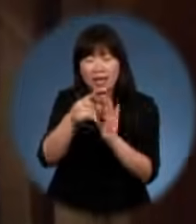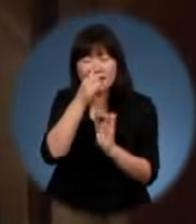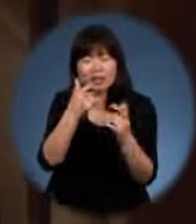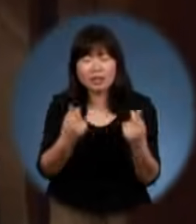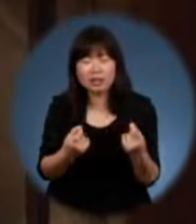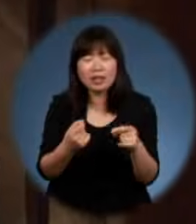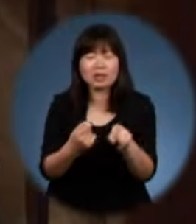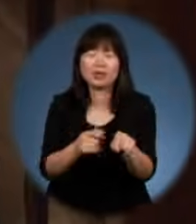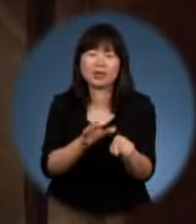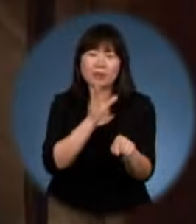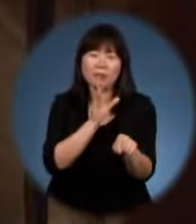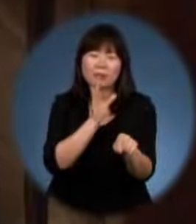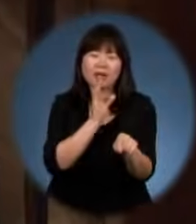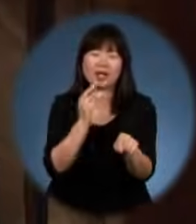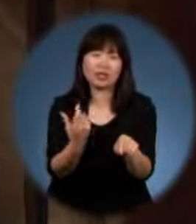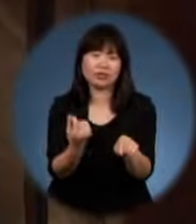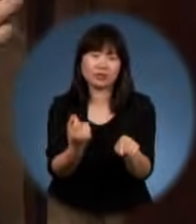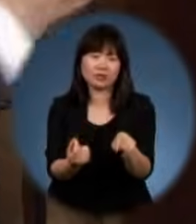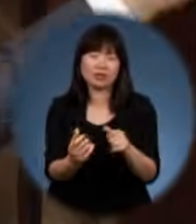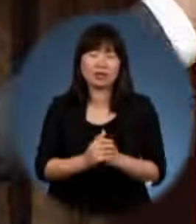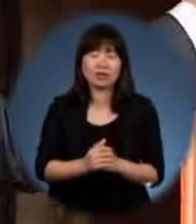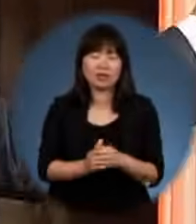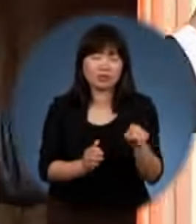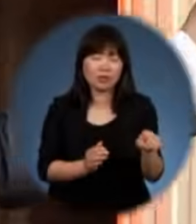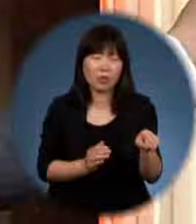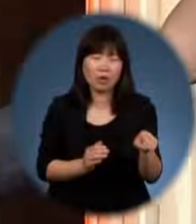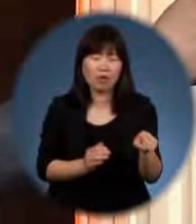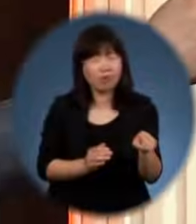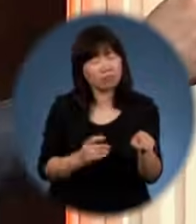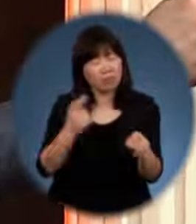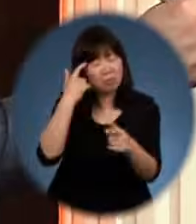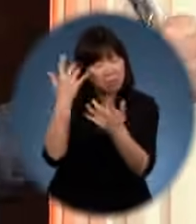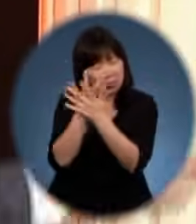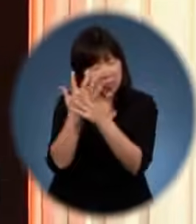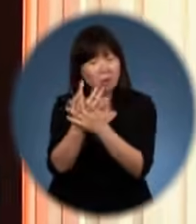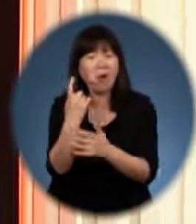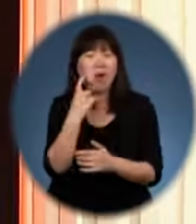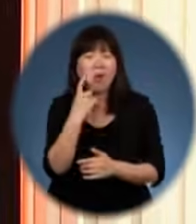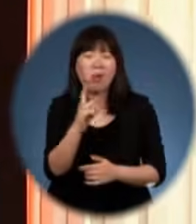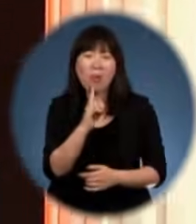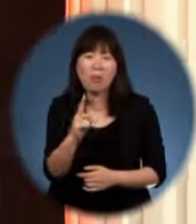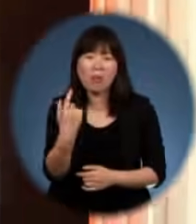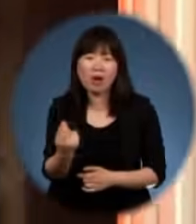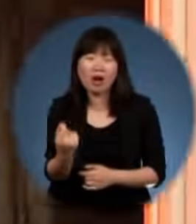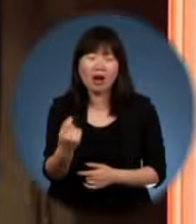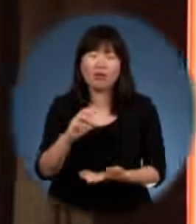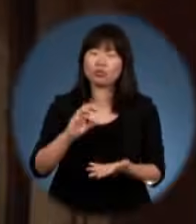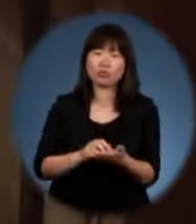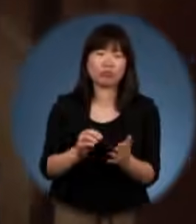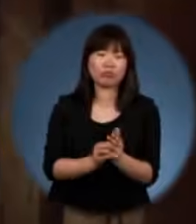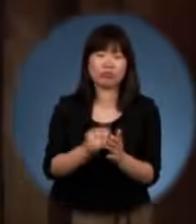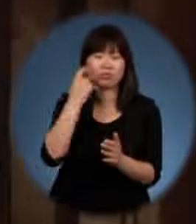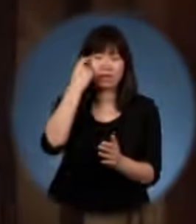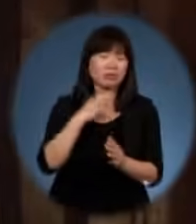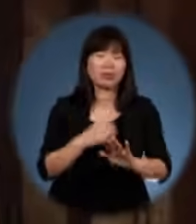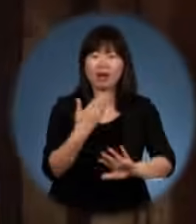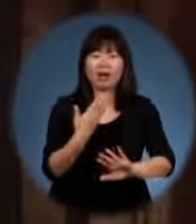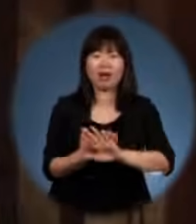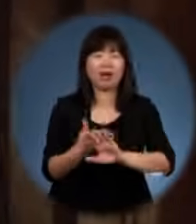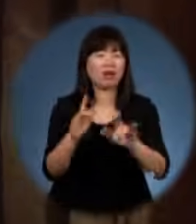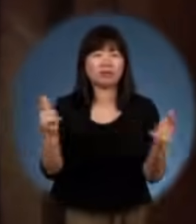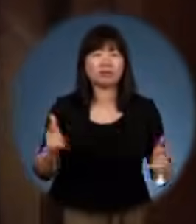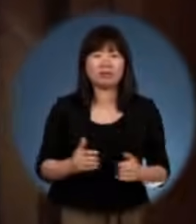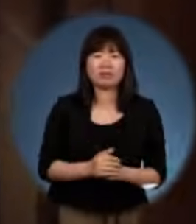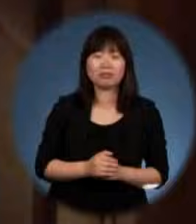사실은 진짜 구나 그저 것은 환영 이었구나 이정도가 아니었다는 것입니다 이